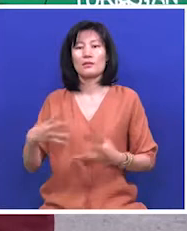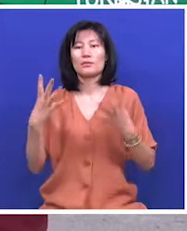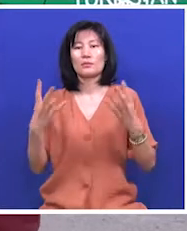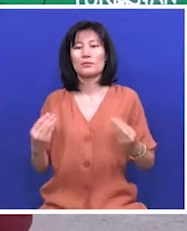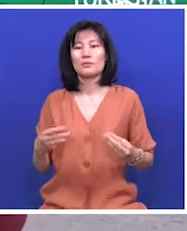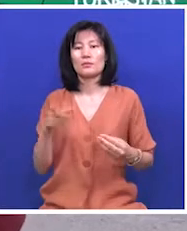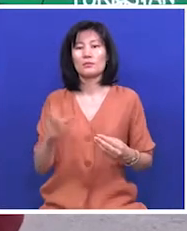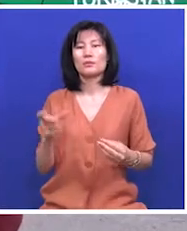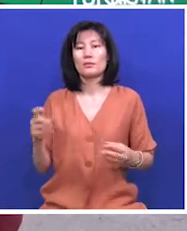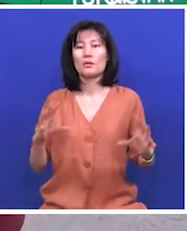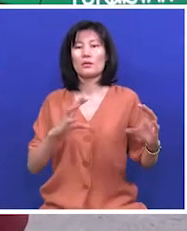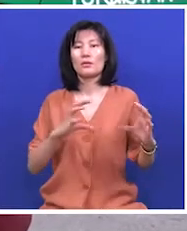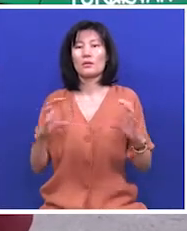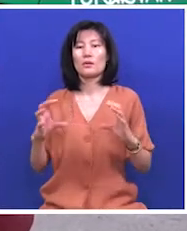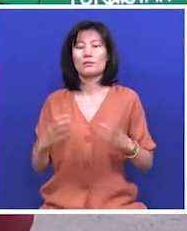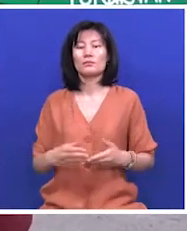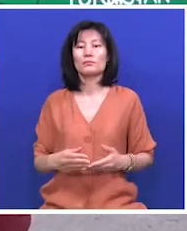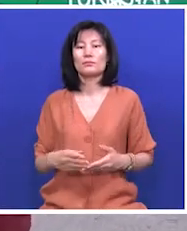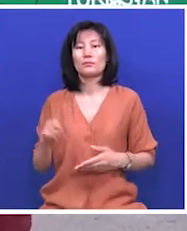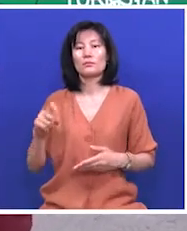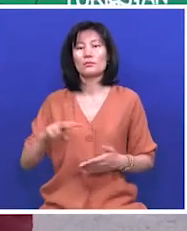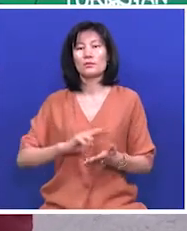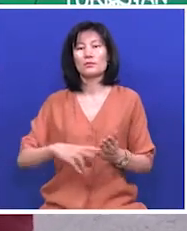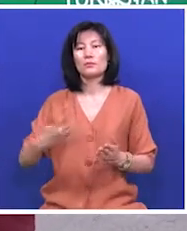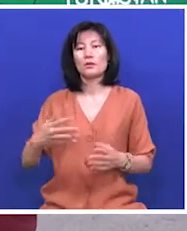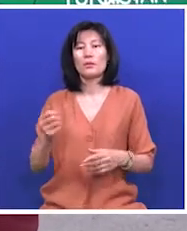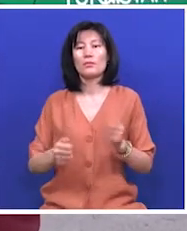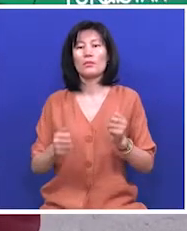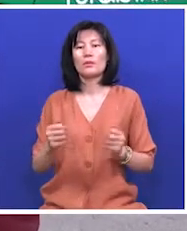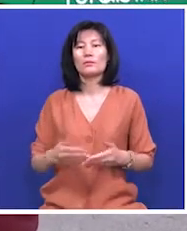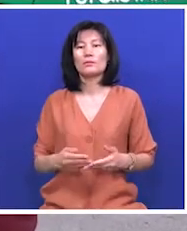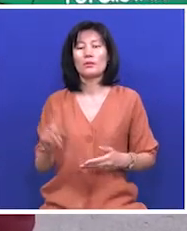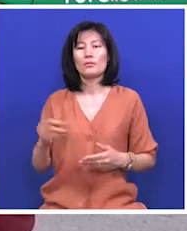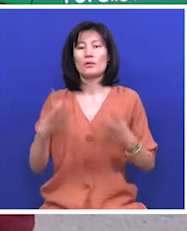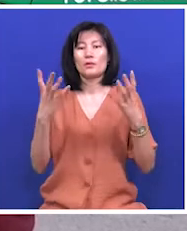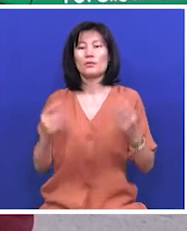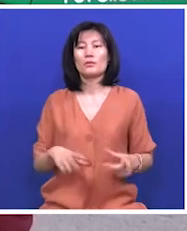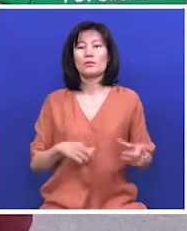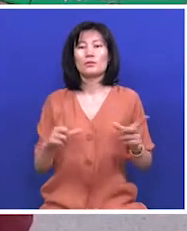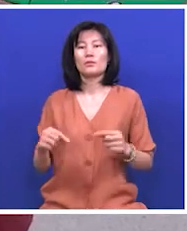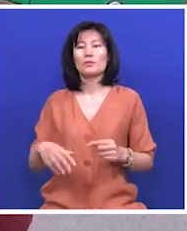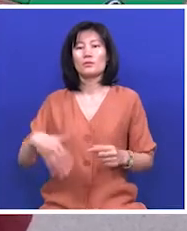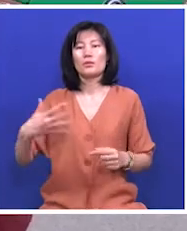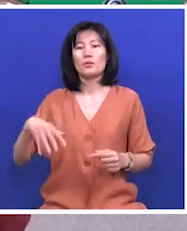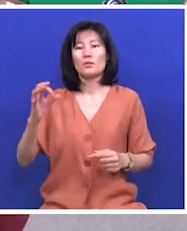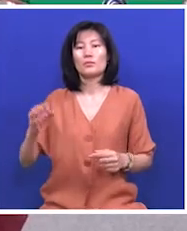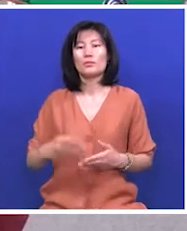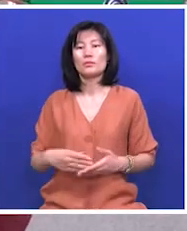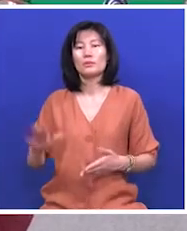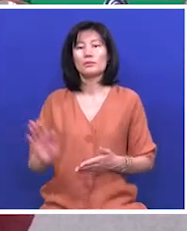күні жолаушылар тасымалдайтын автокөлік 125 машина бір күнде шығатыны